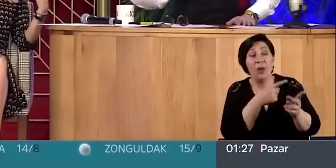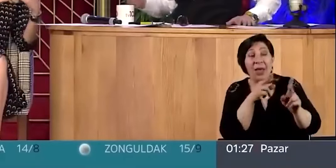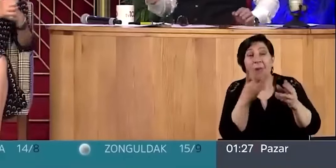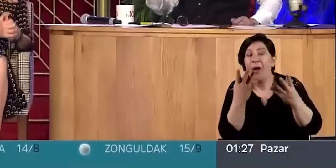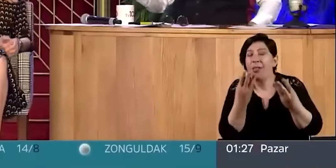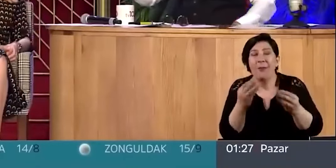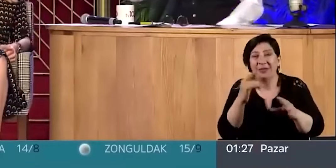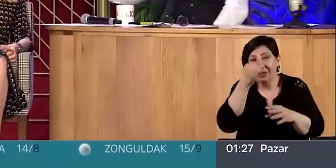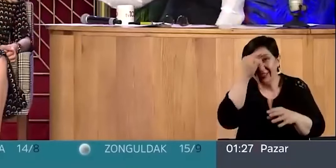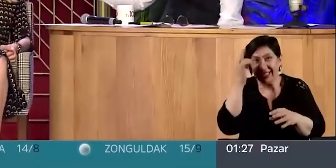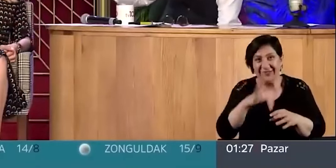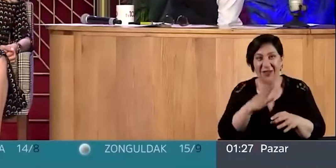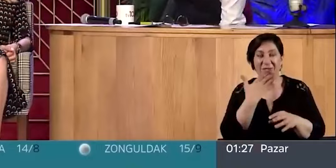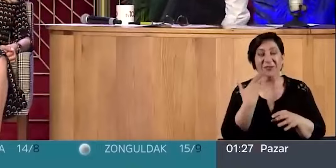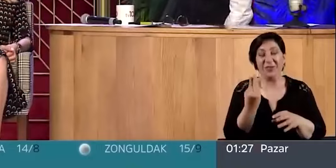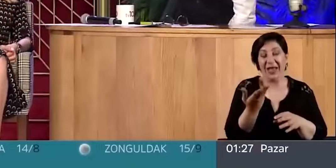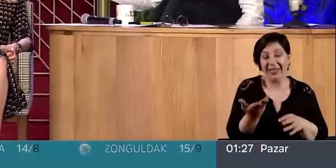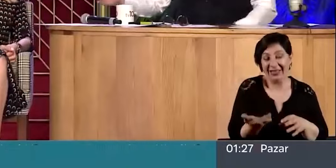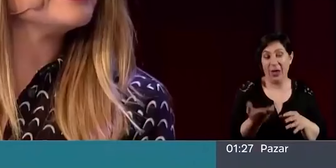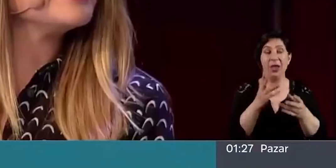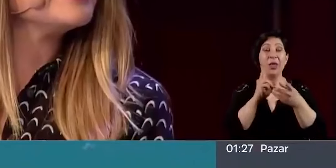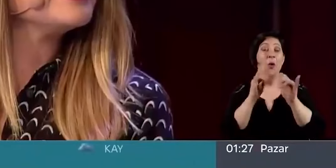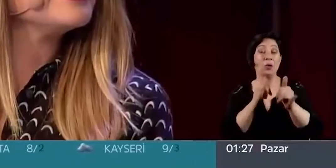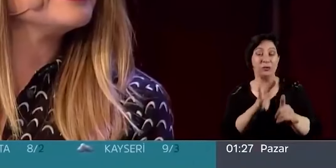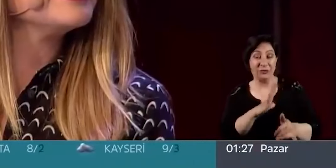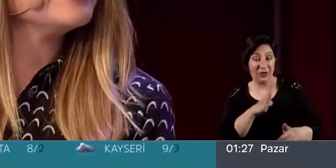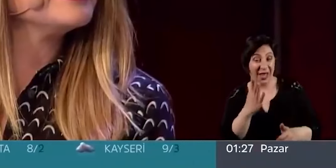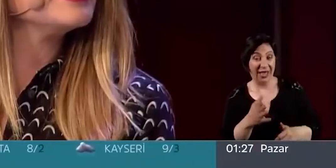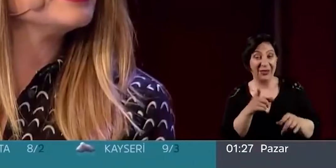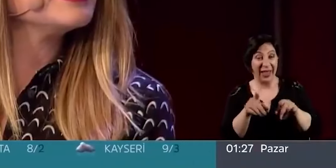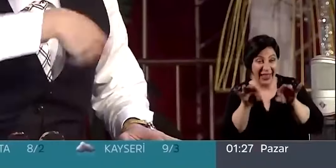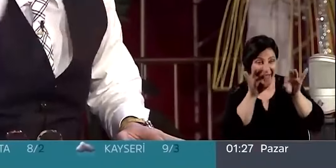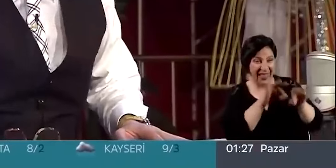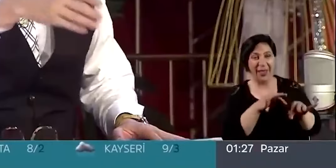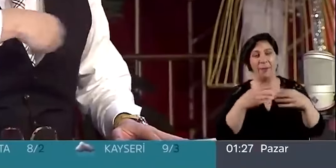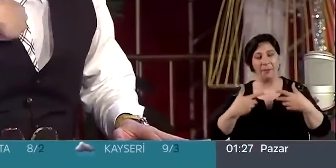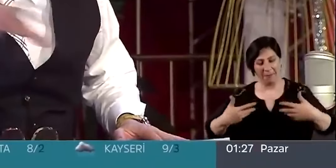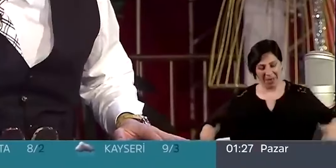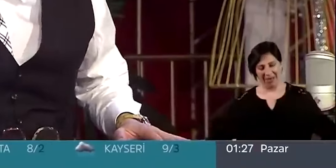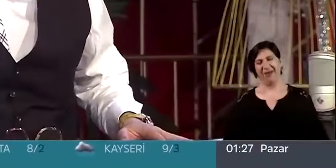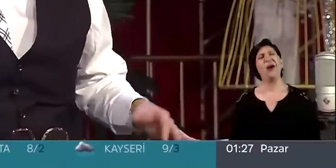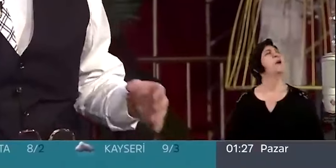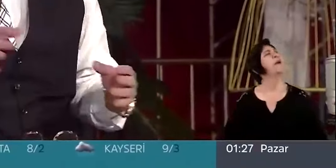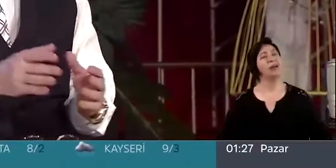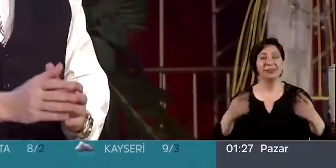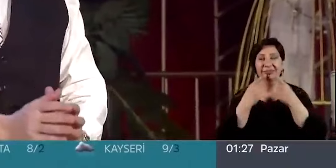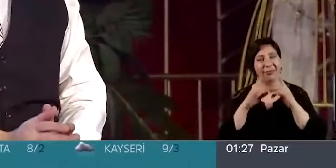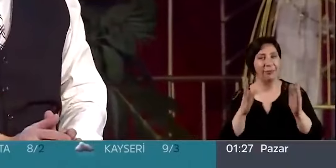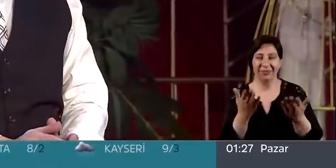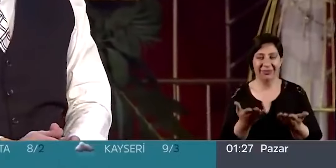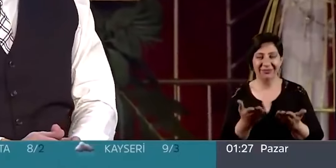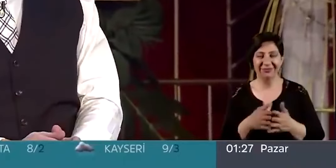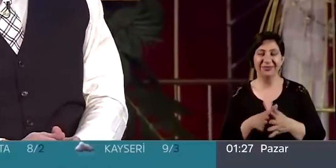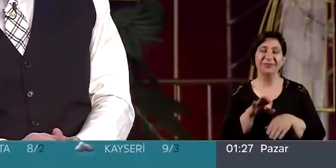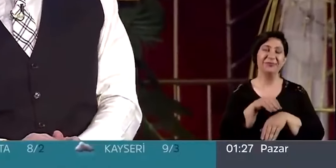bak şansın vardı, ya. Güzellik sende, oyunculuk sende. Şöyle kendini bırakamadın, bir rahat bırakamadın.